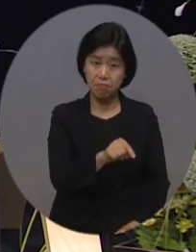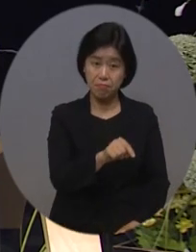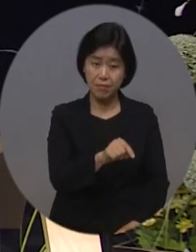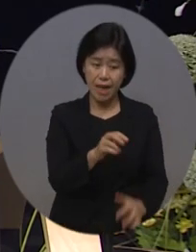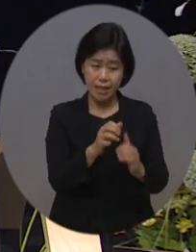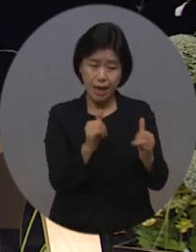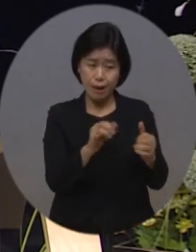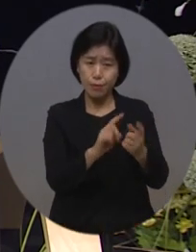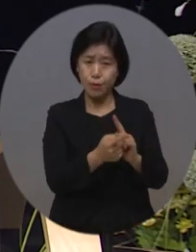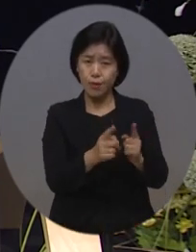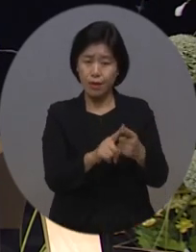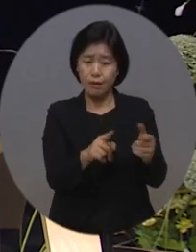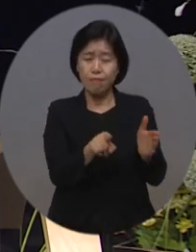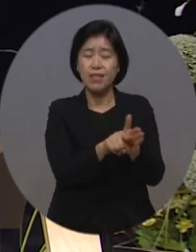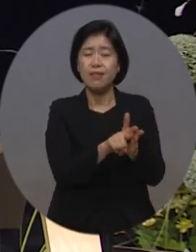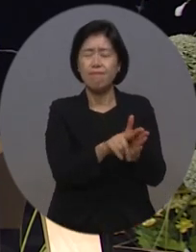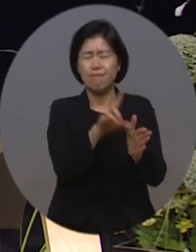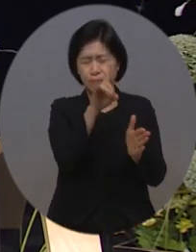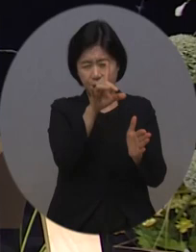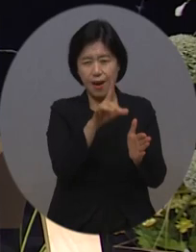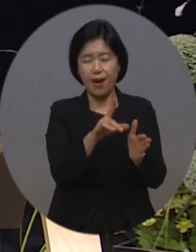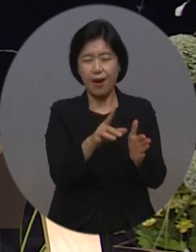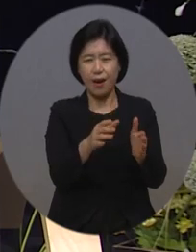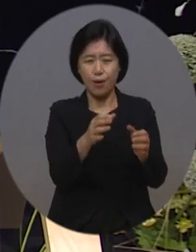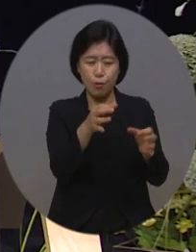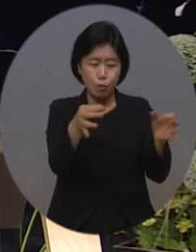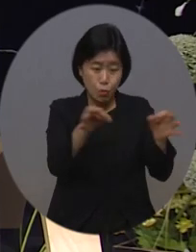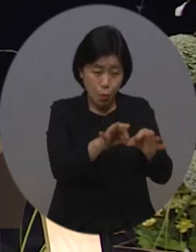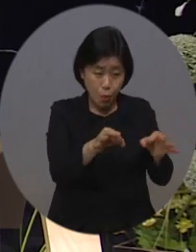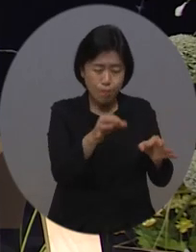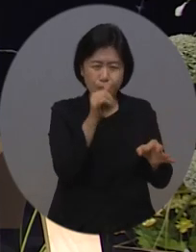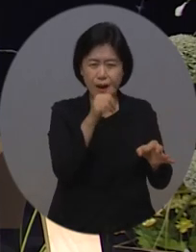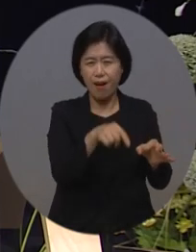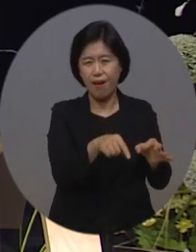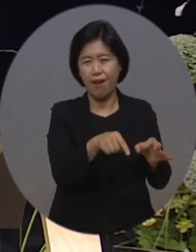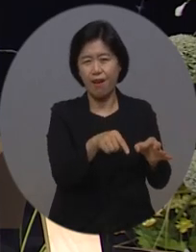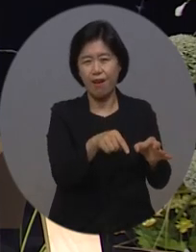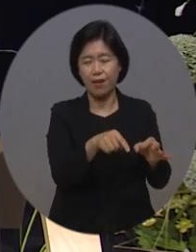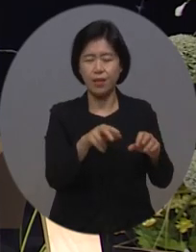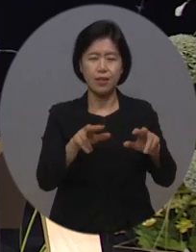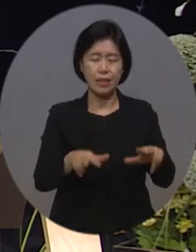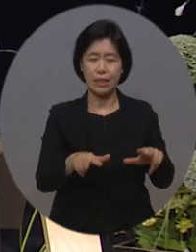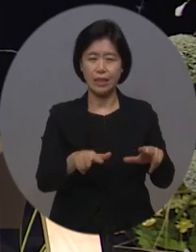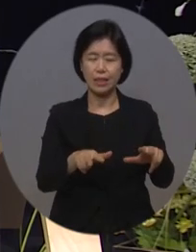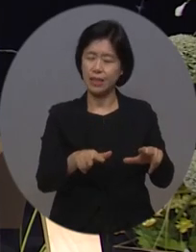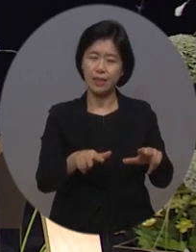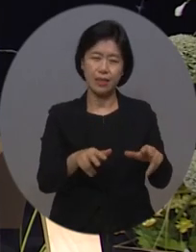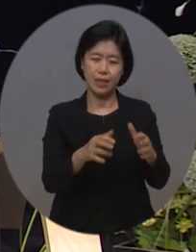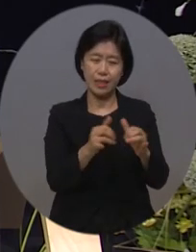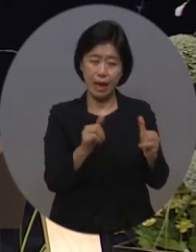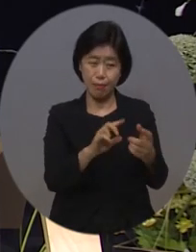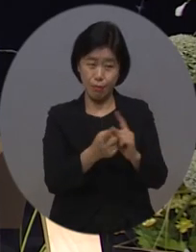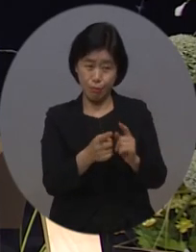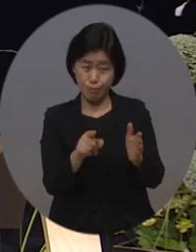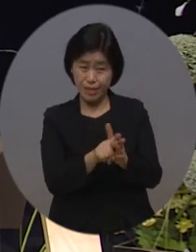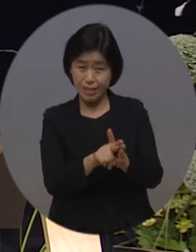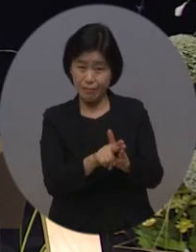것은 사람의 정과 약속이 소외된 것이니 아쉬운 마음이 듭니다.